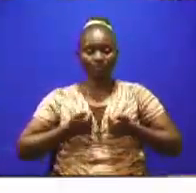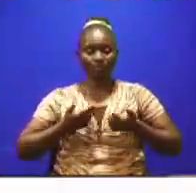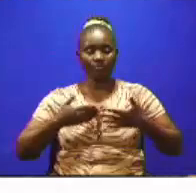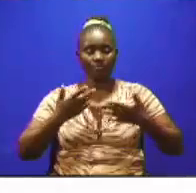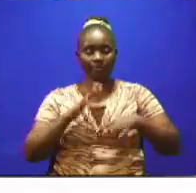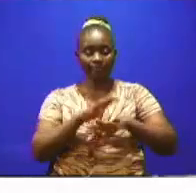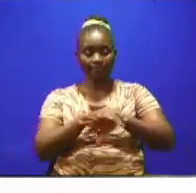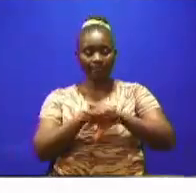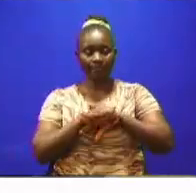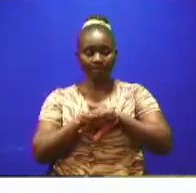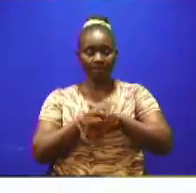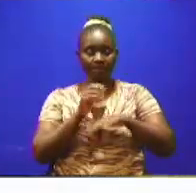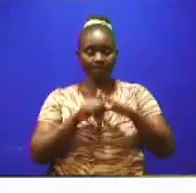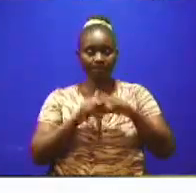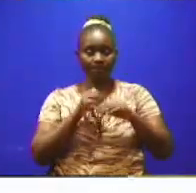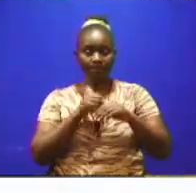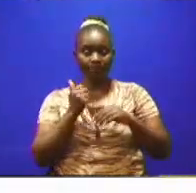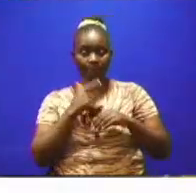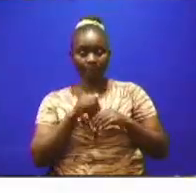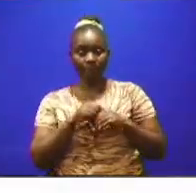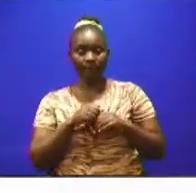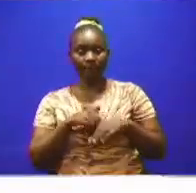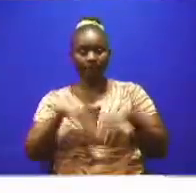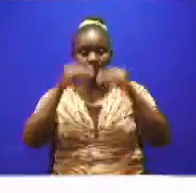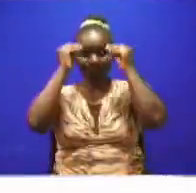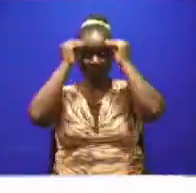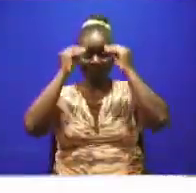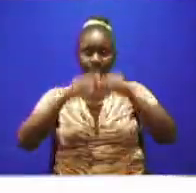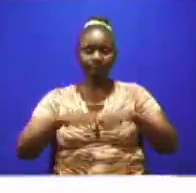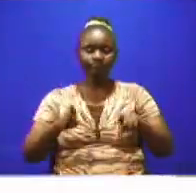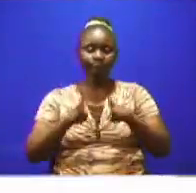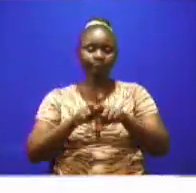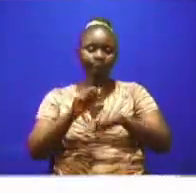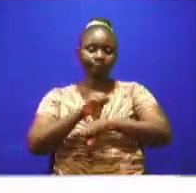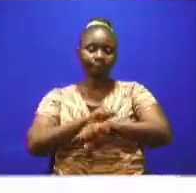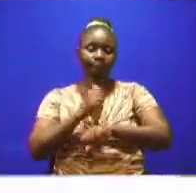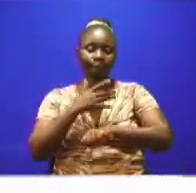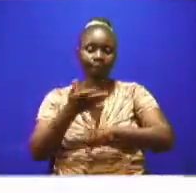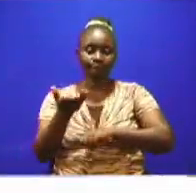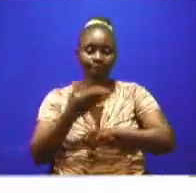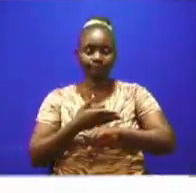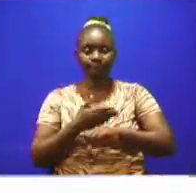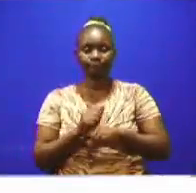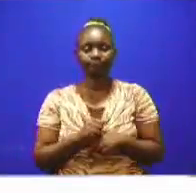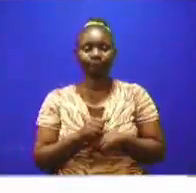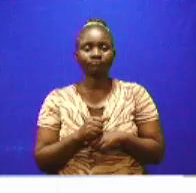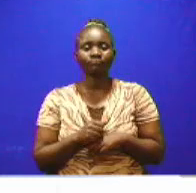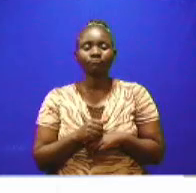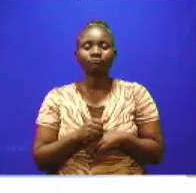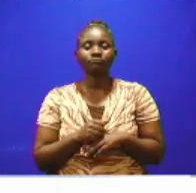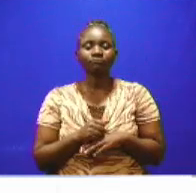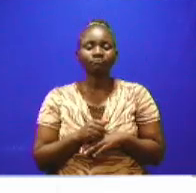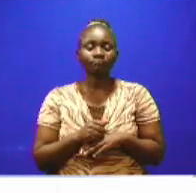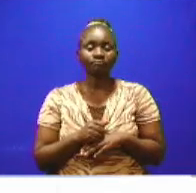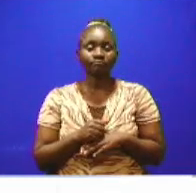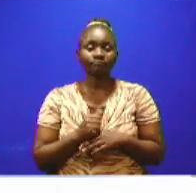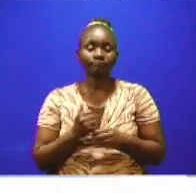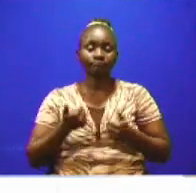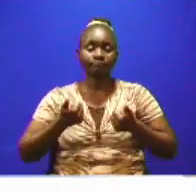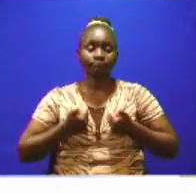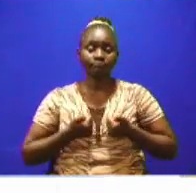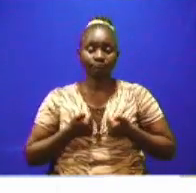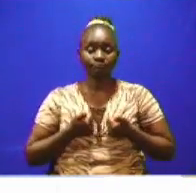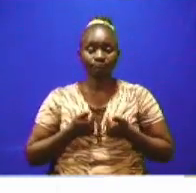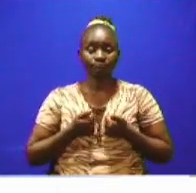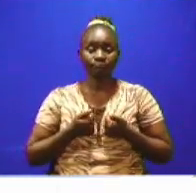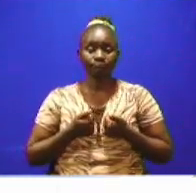ebitamba abyo wocha nugo chia ase abaro kigwa beskuru yu. Ande tuare tirega iga, tuire chinyaruka chieto na chirocho.